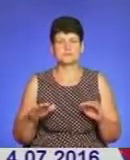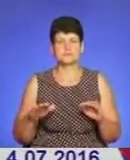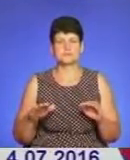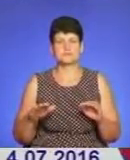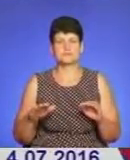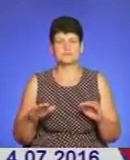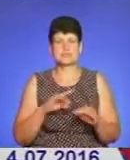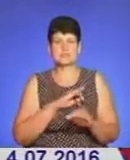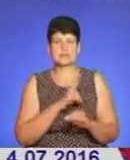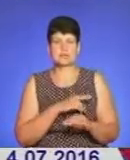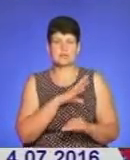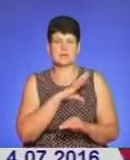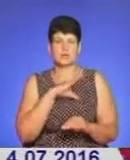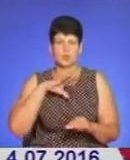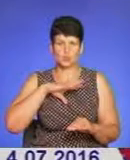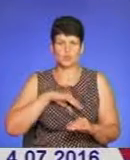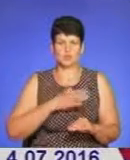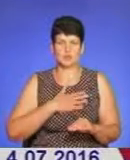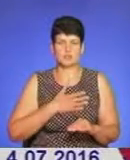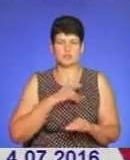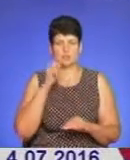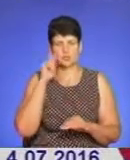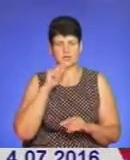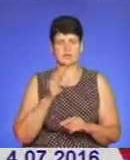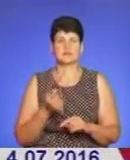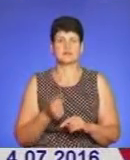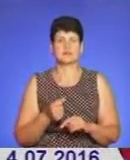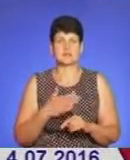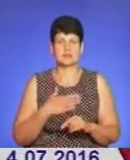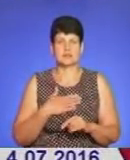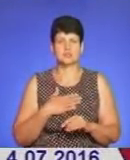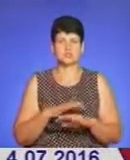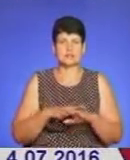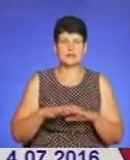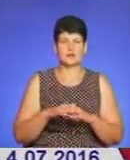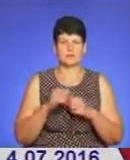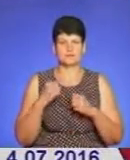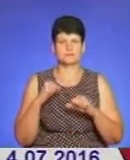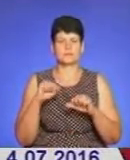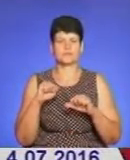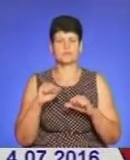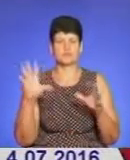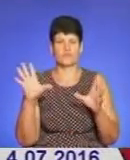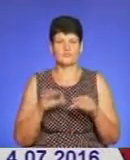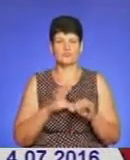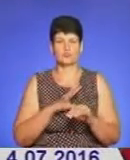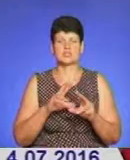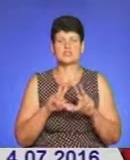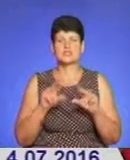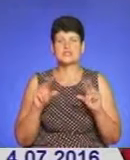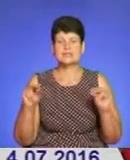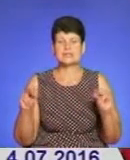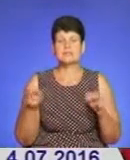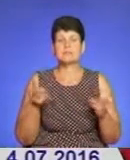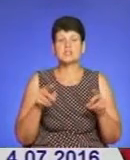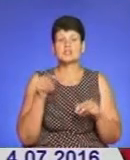Сила духу для нашої України, щоб справилися з проблемами і весь наш народ. Щоб ми всі були щасливі. І, звичайно ж, прийшли і ті